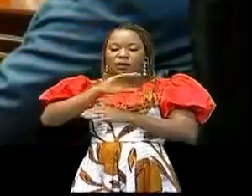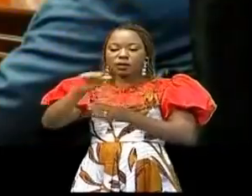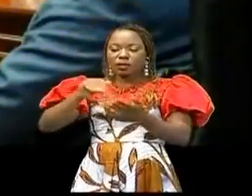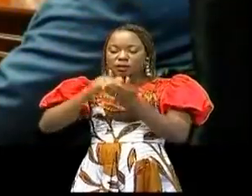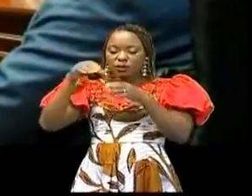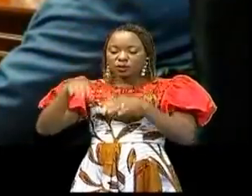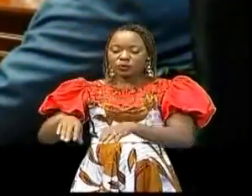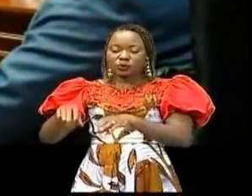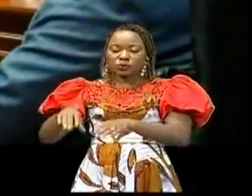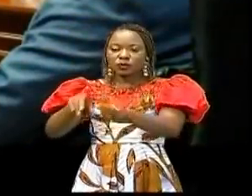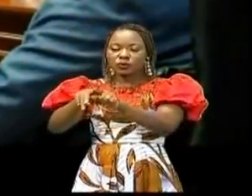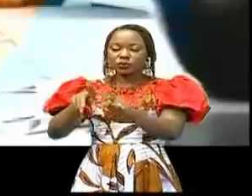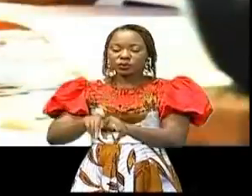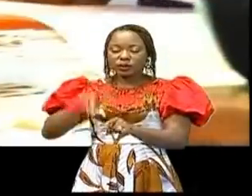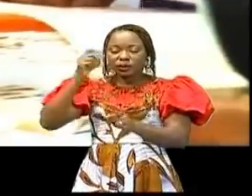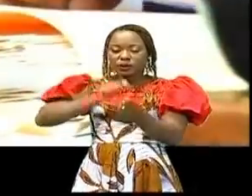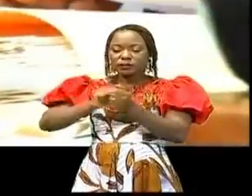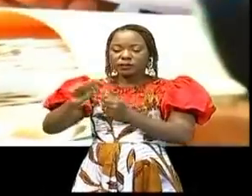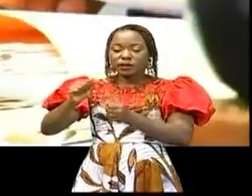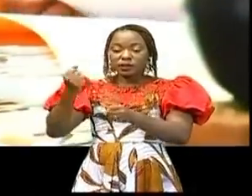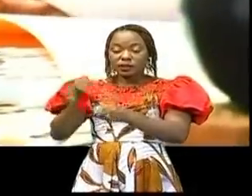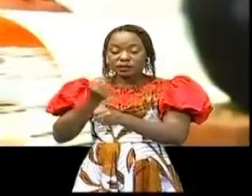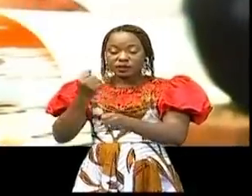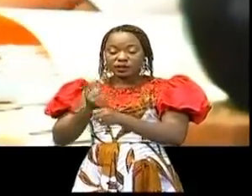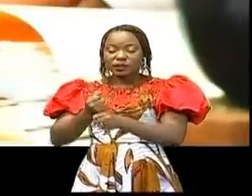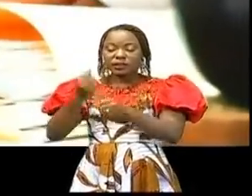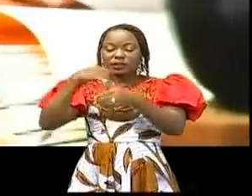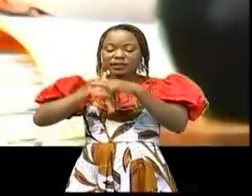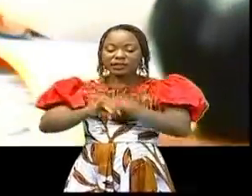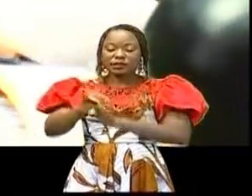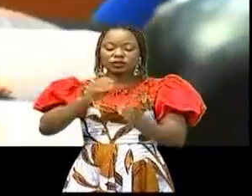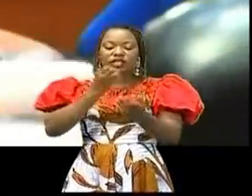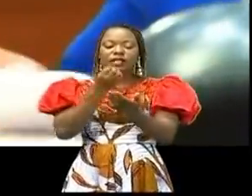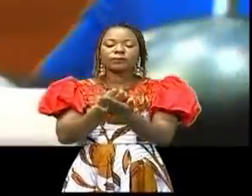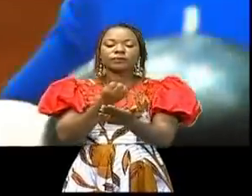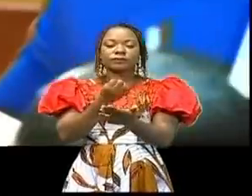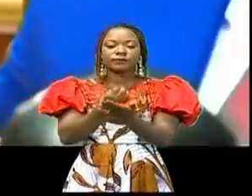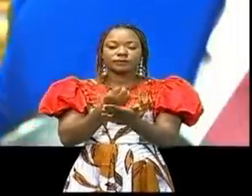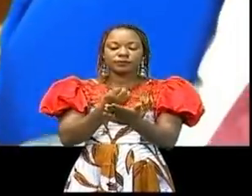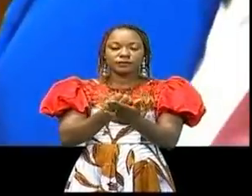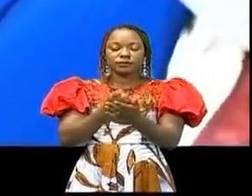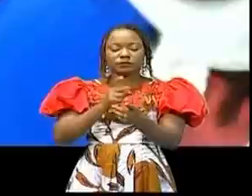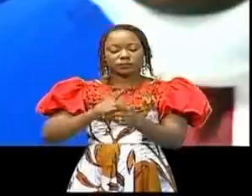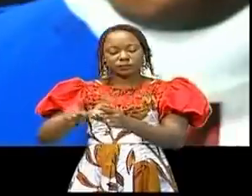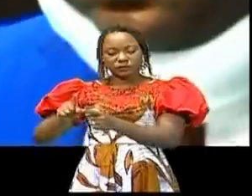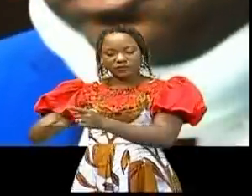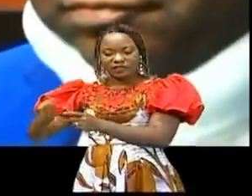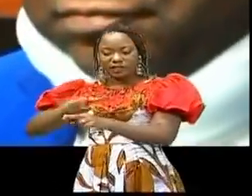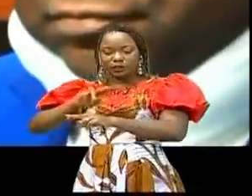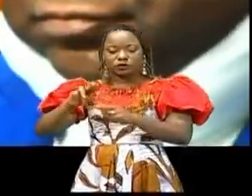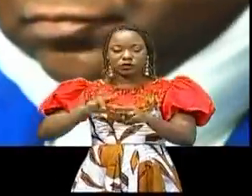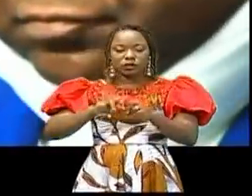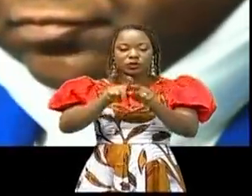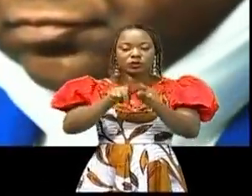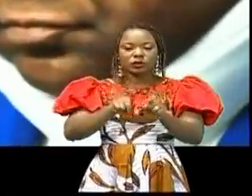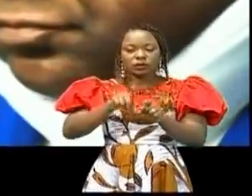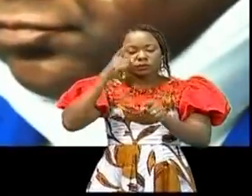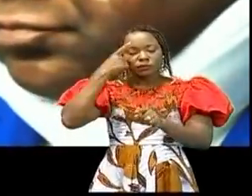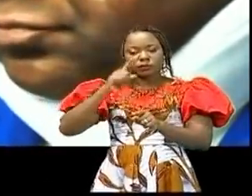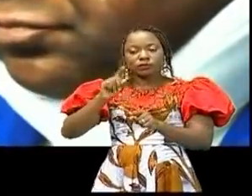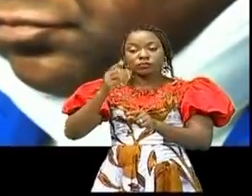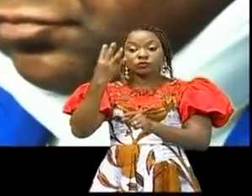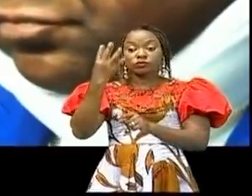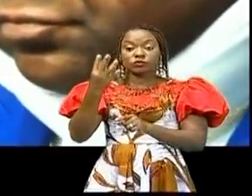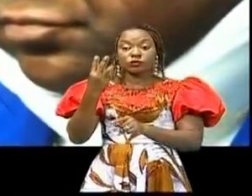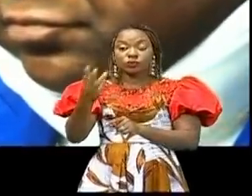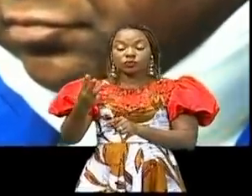projet pilote de par sa vocation d'être un instrument d'intégration économique multisectorielle nationale du fait qu'il concerne 3